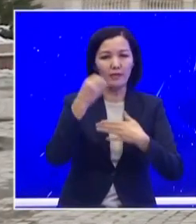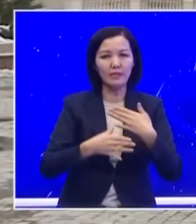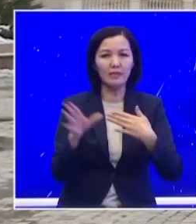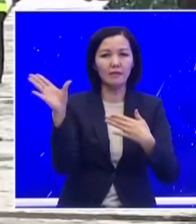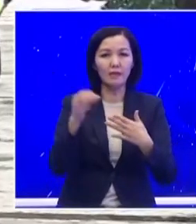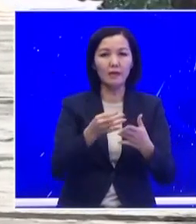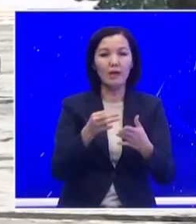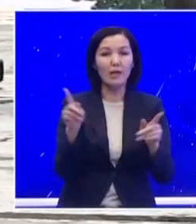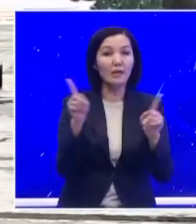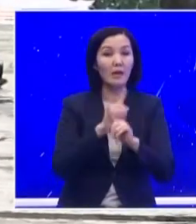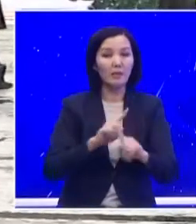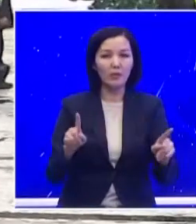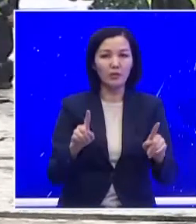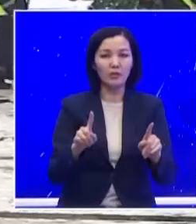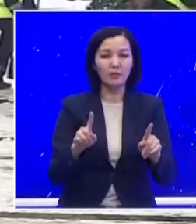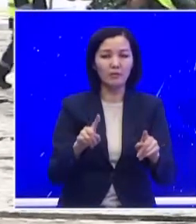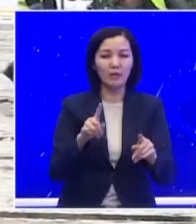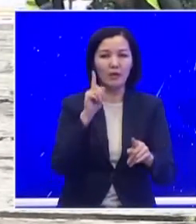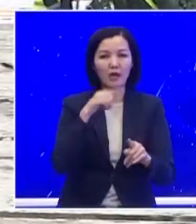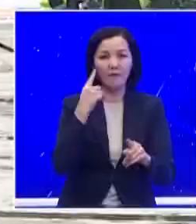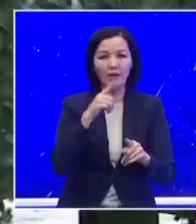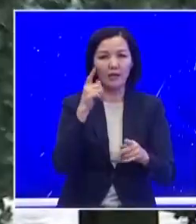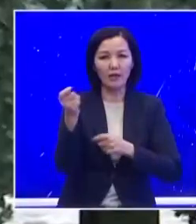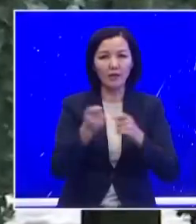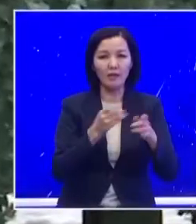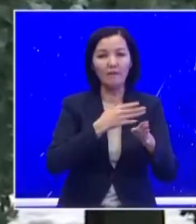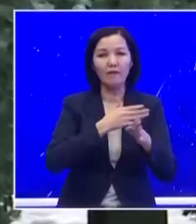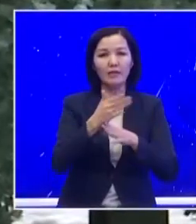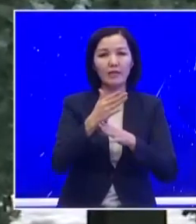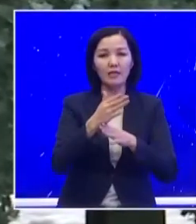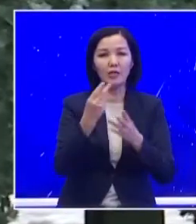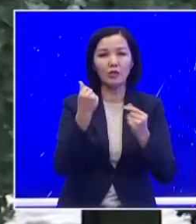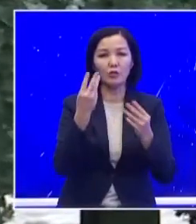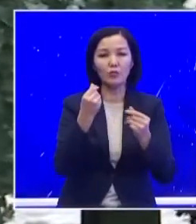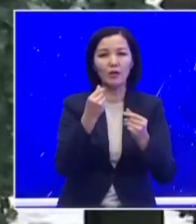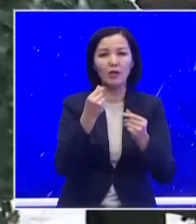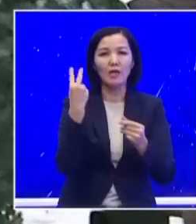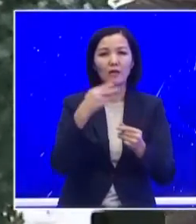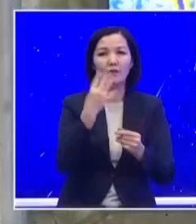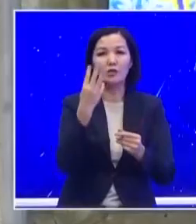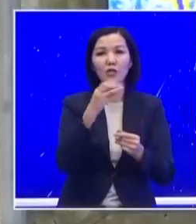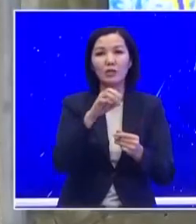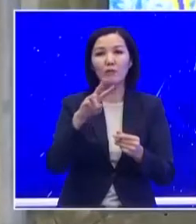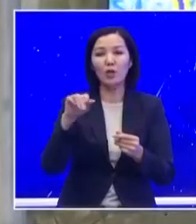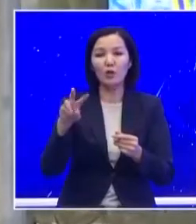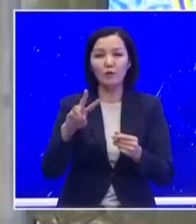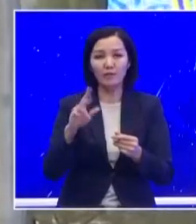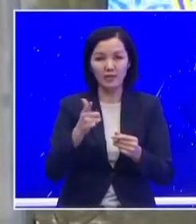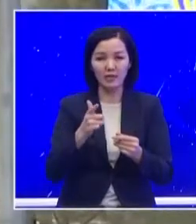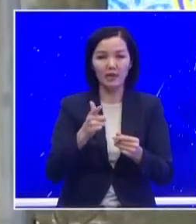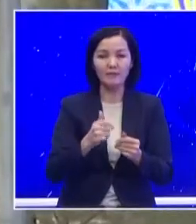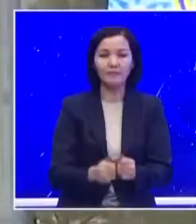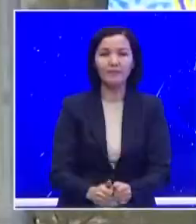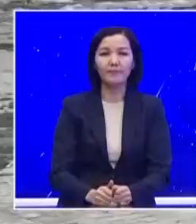совсем необычным, уверяют городские власти. Да и выделенная сумма говорит сама за себя – 24,5 миллиона